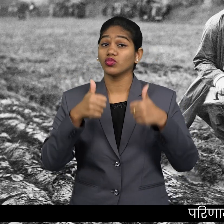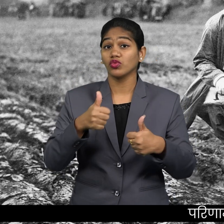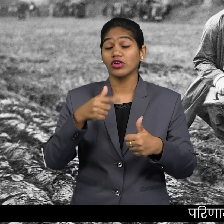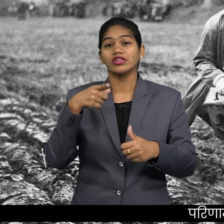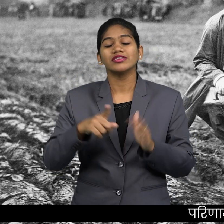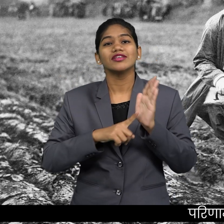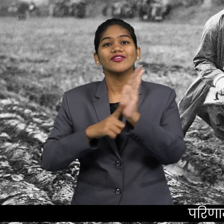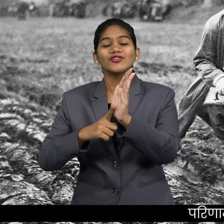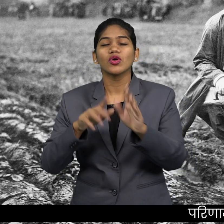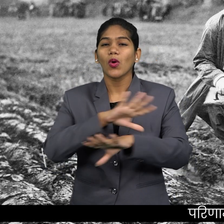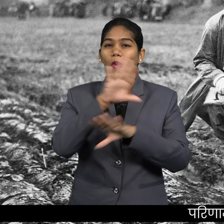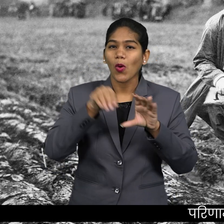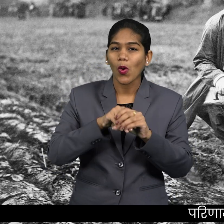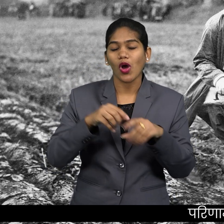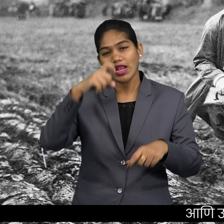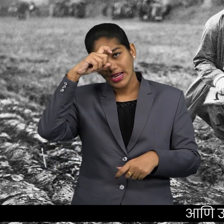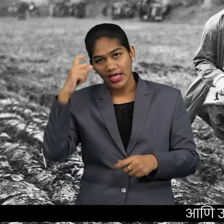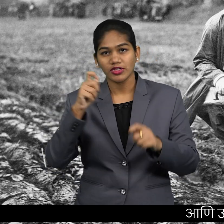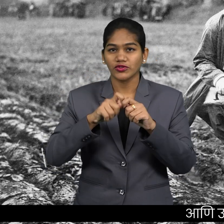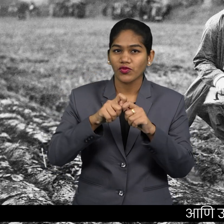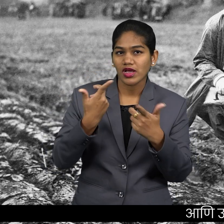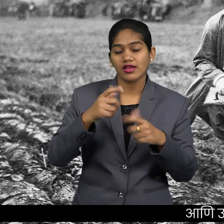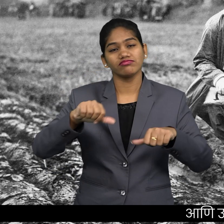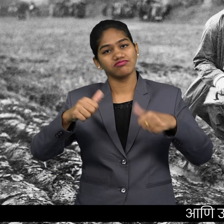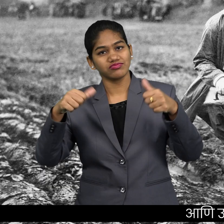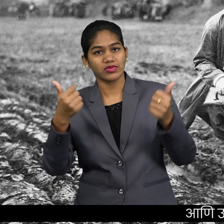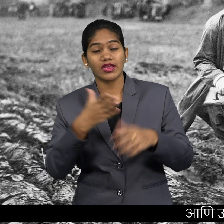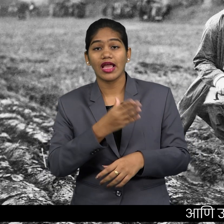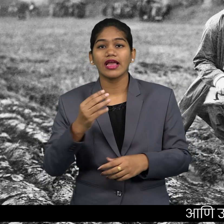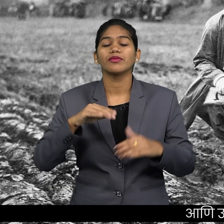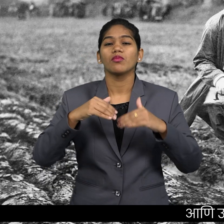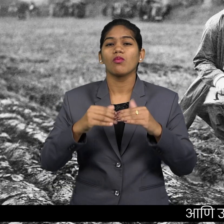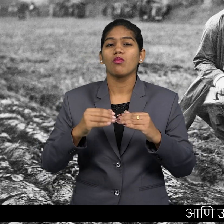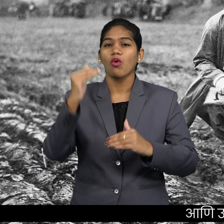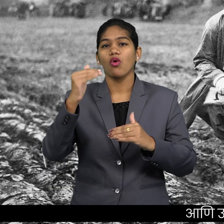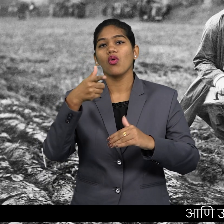परिणामी संपूर्ण रोजगार आणि उत्पादकता वाढली.